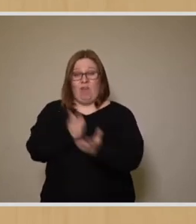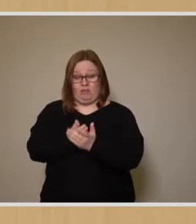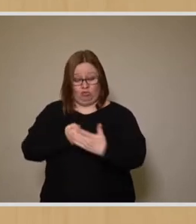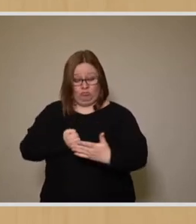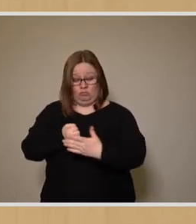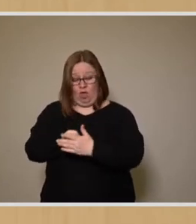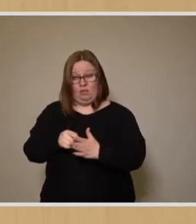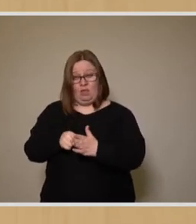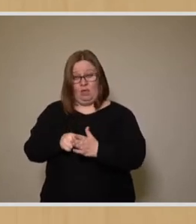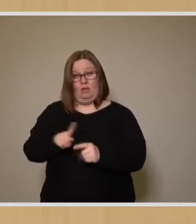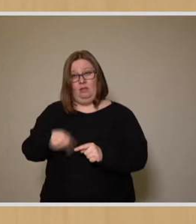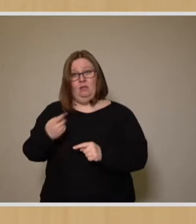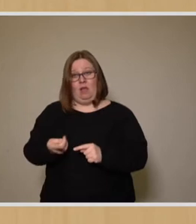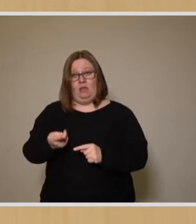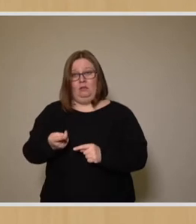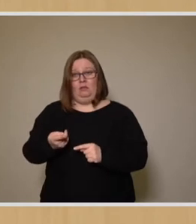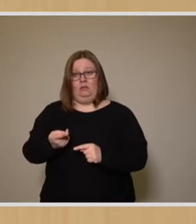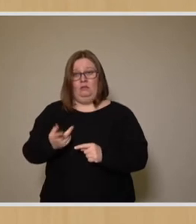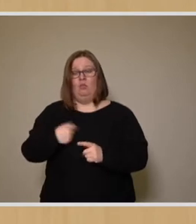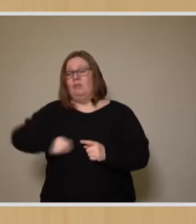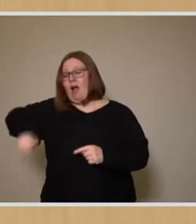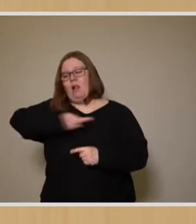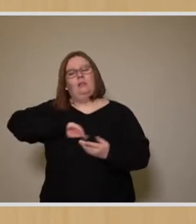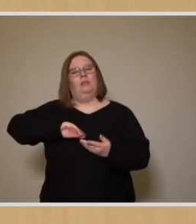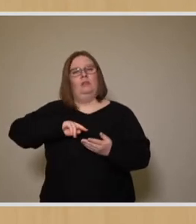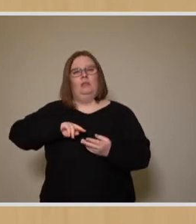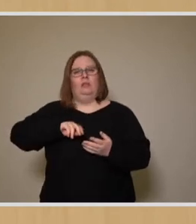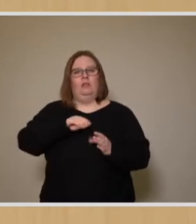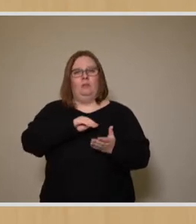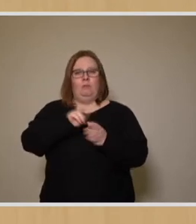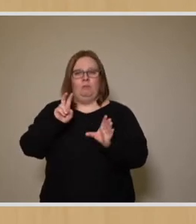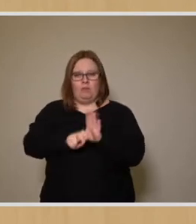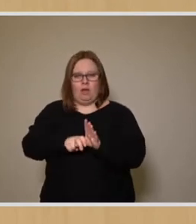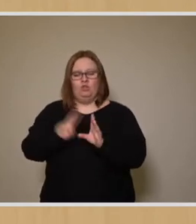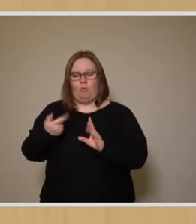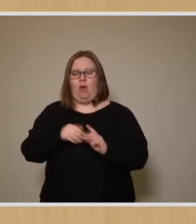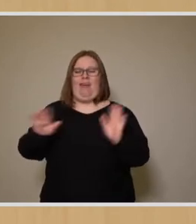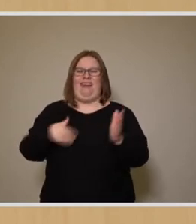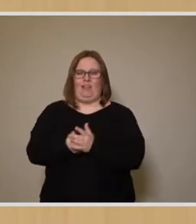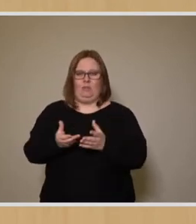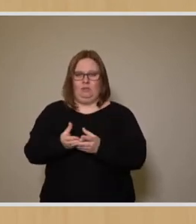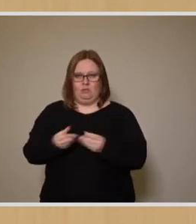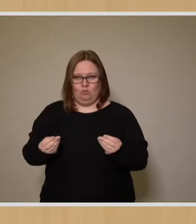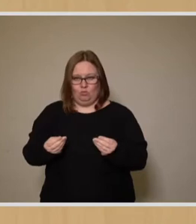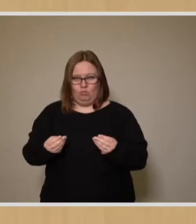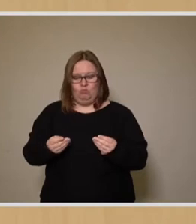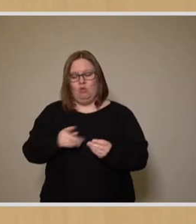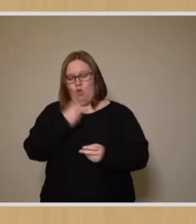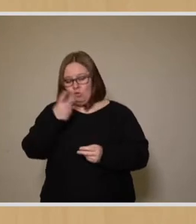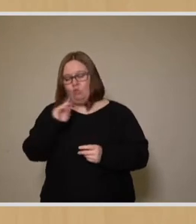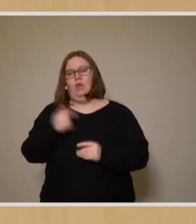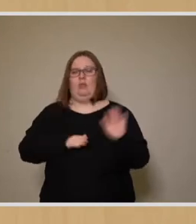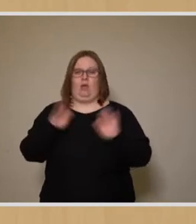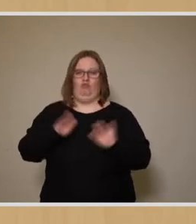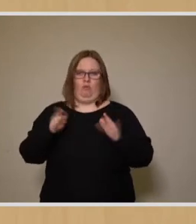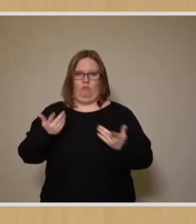das Besondere daran, wird mit allen Beteiligten ein Ergebnis gefunden und auch darüber abgestimmt. So sieht